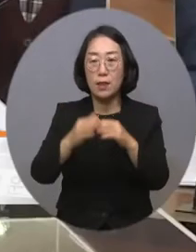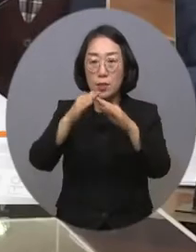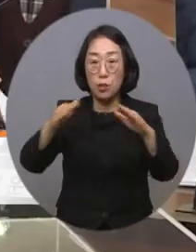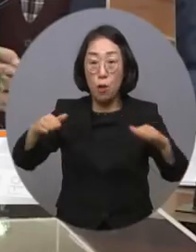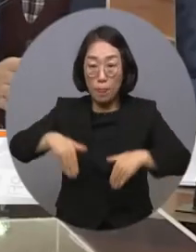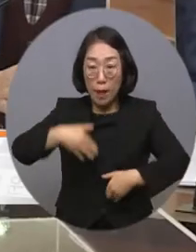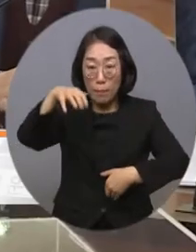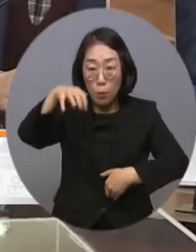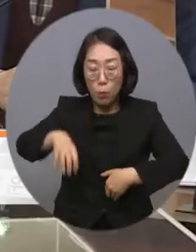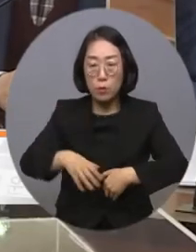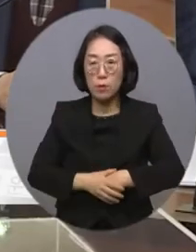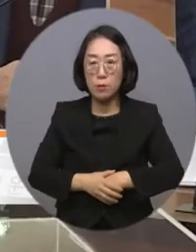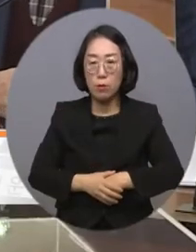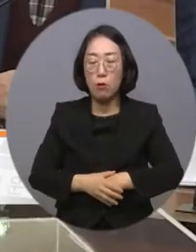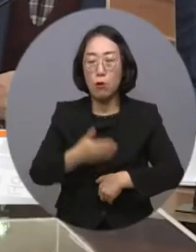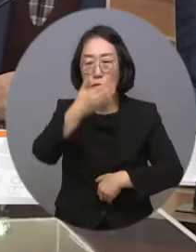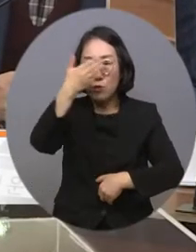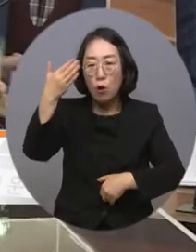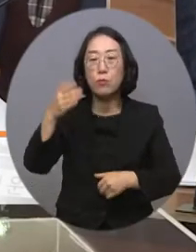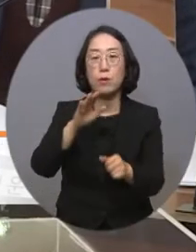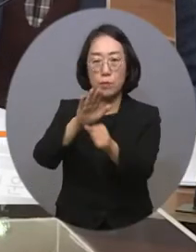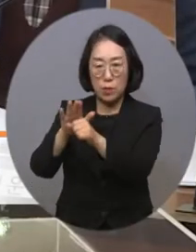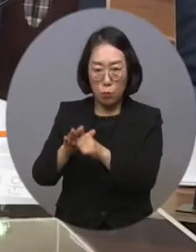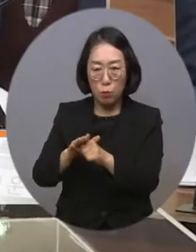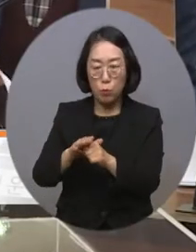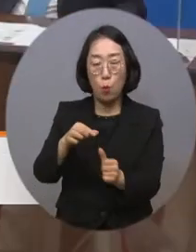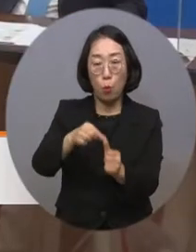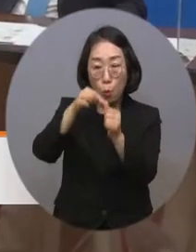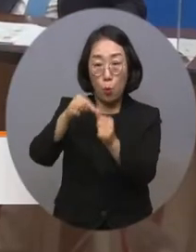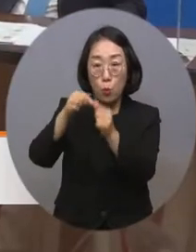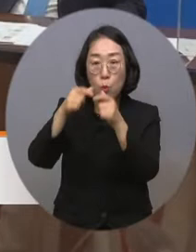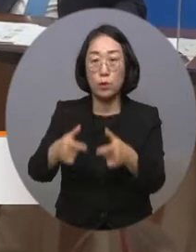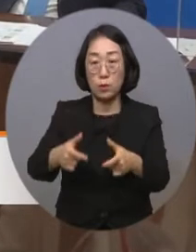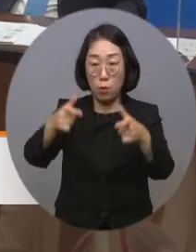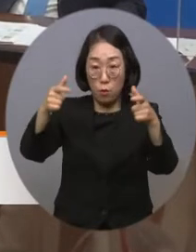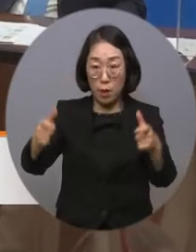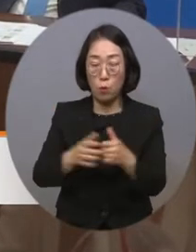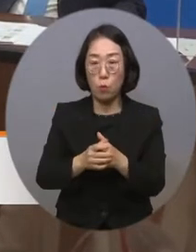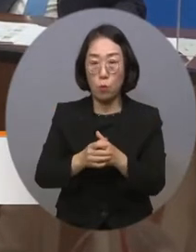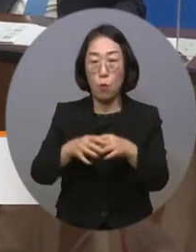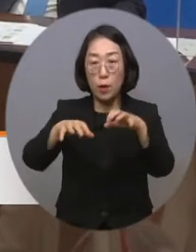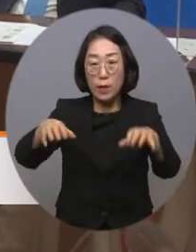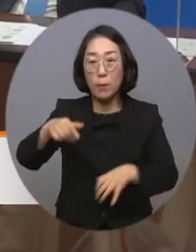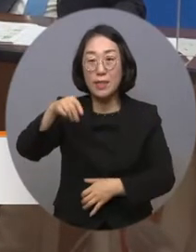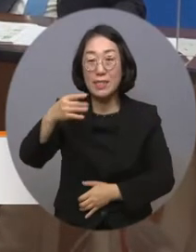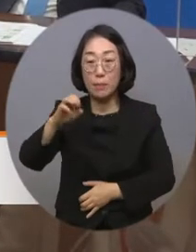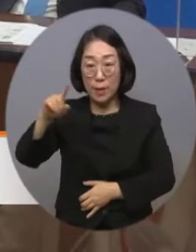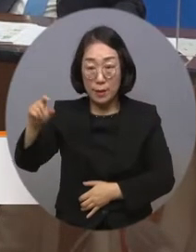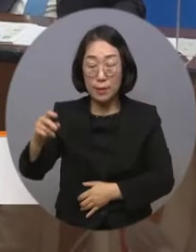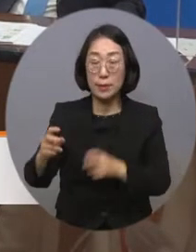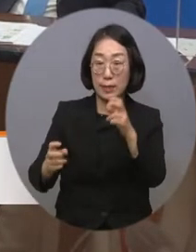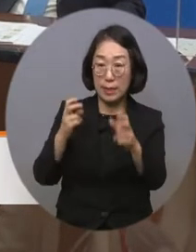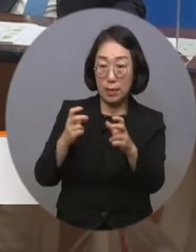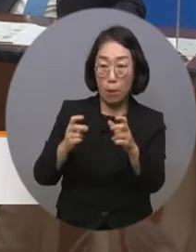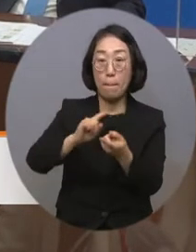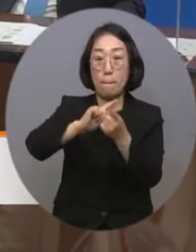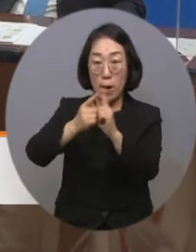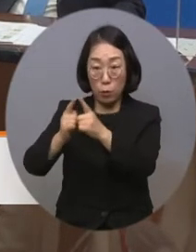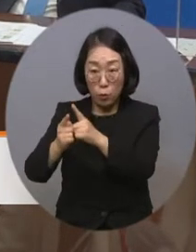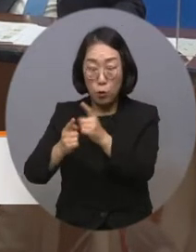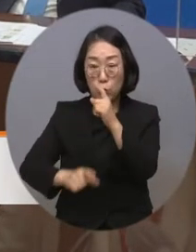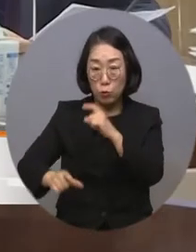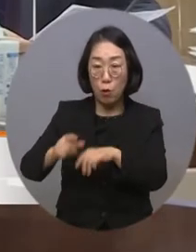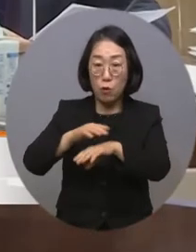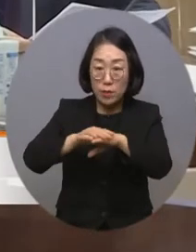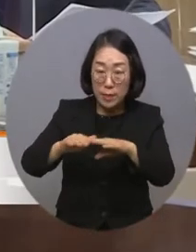청년 마을로 사업 지원을 통해 청년 고용이 늘어나고 기업의 스마트 공장 구축 지원 사업으로 생산성과